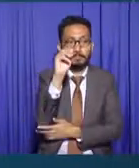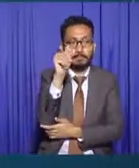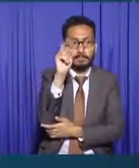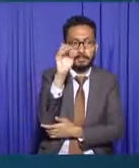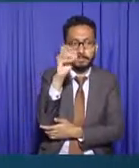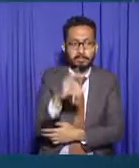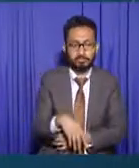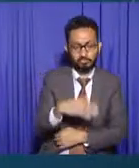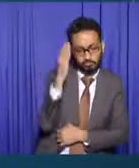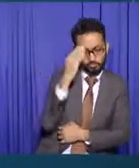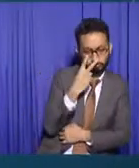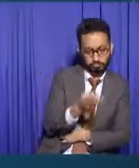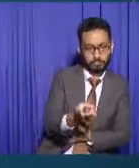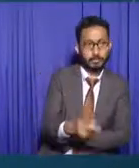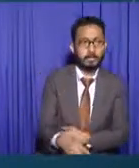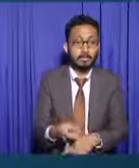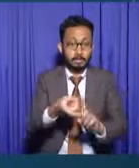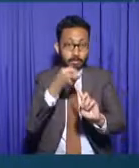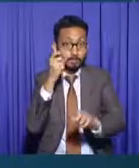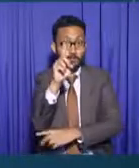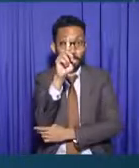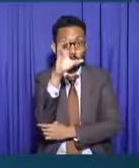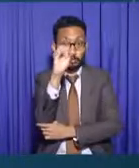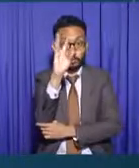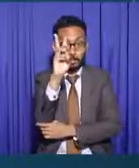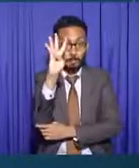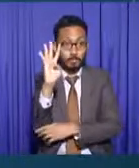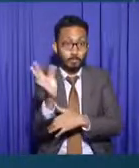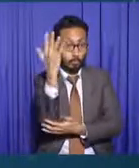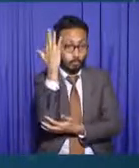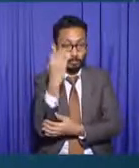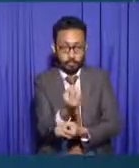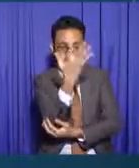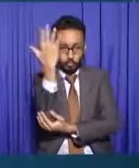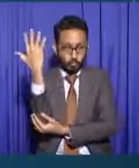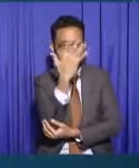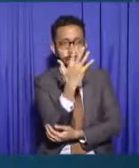daripada 1064 pokok tumbuh